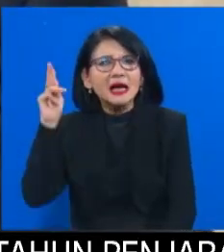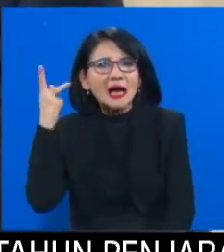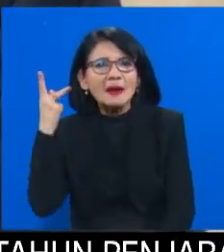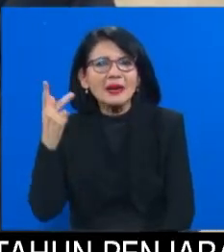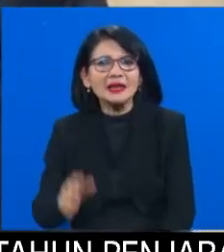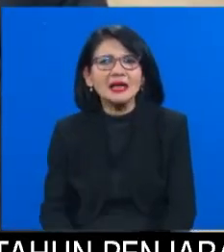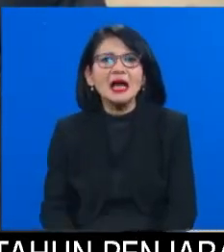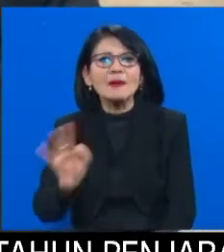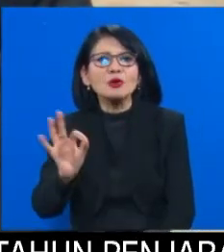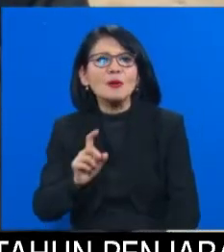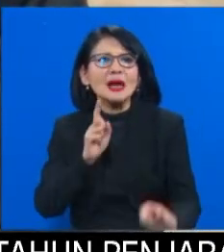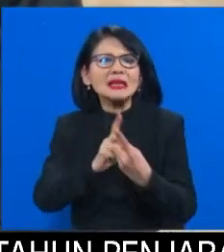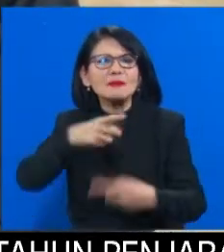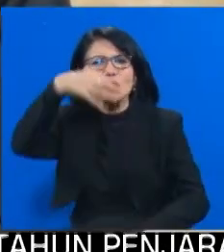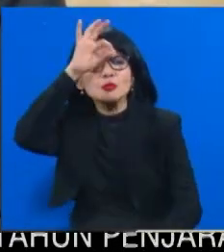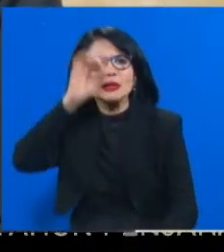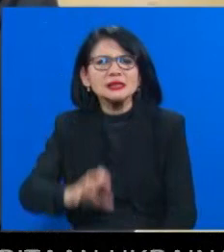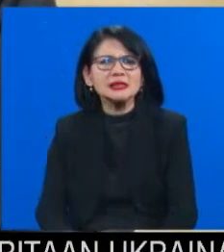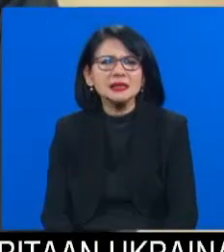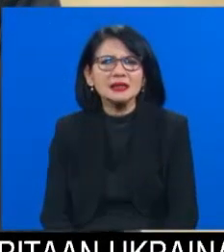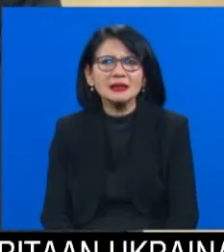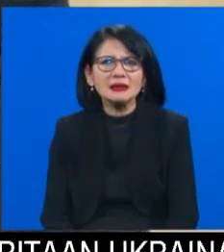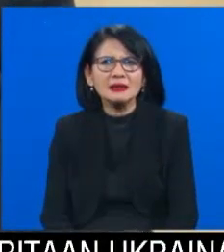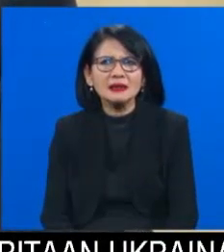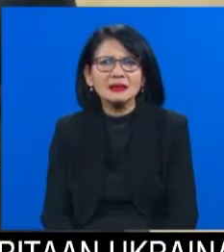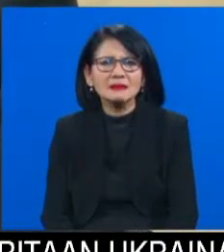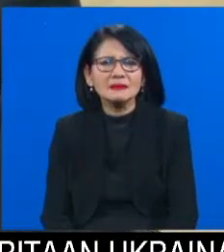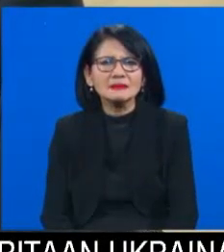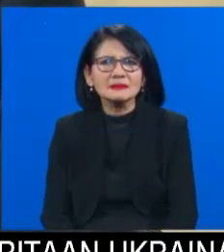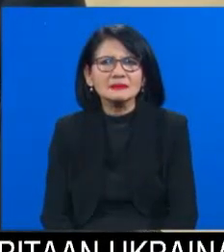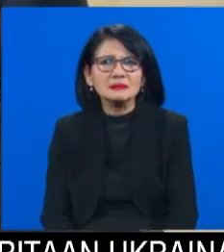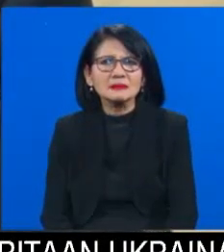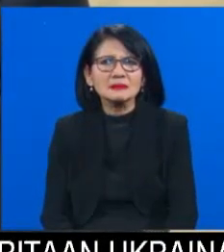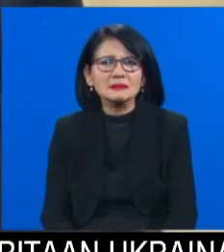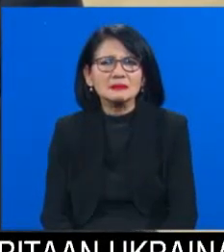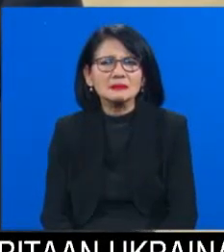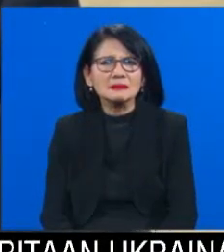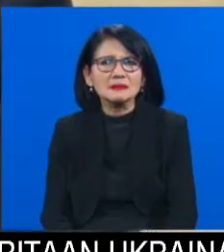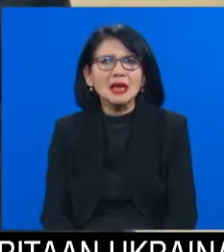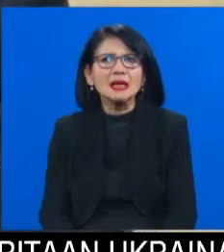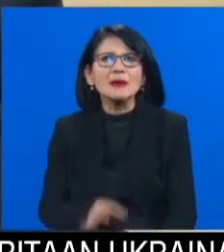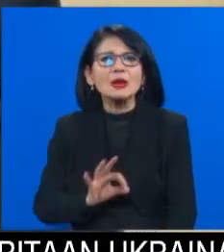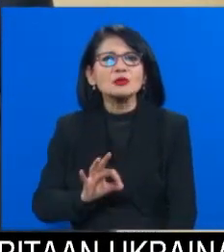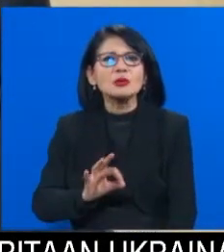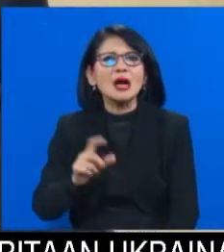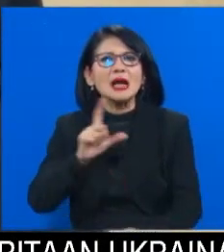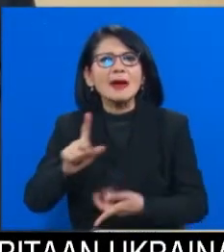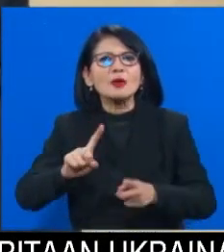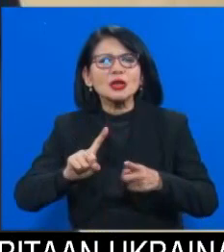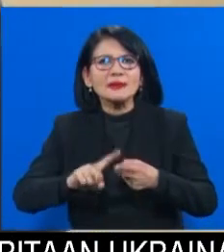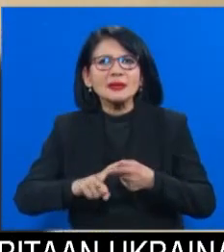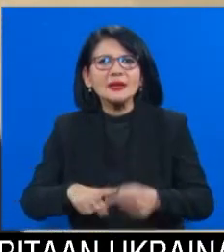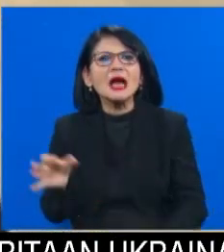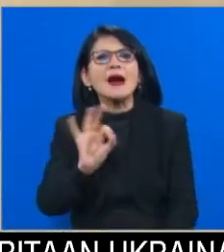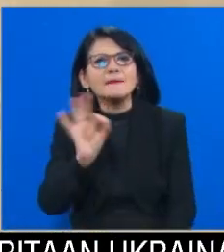Pak Penyidik karena dalam hari ini, kontak ini kita baru mendapatkan kabar dari teman-teman dan dari mereka-mereka memang belum